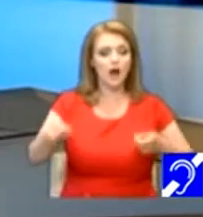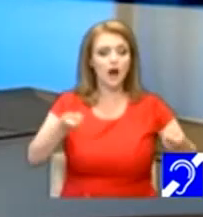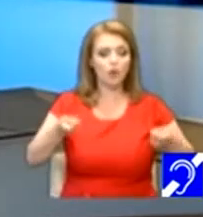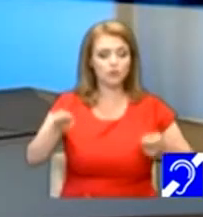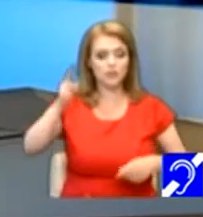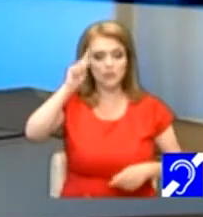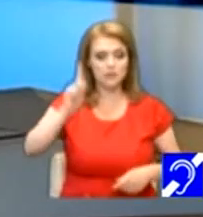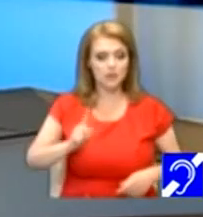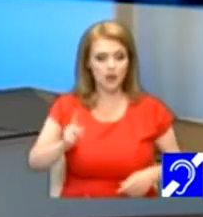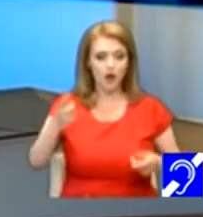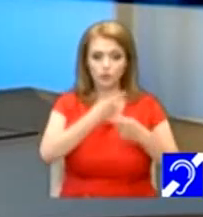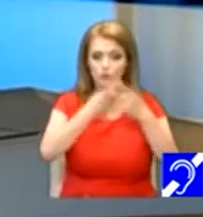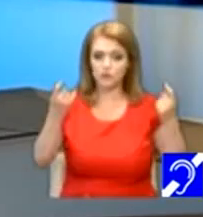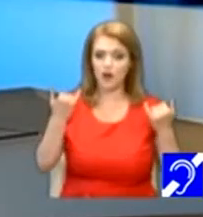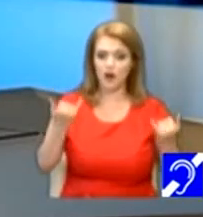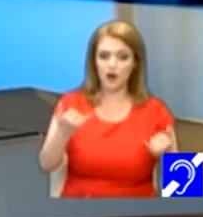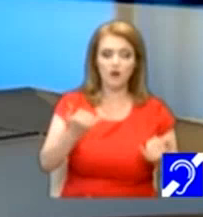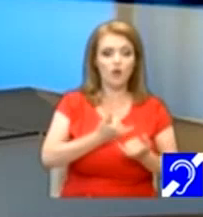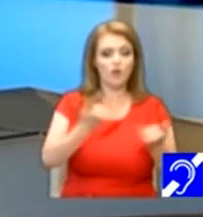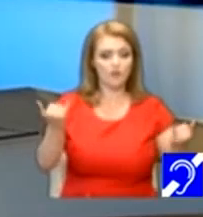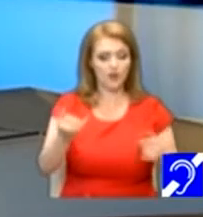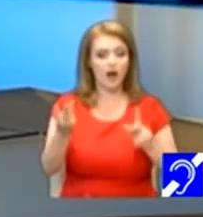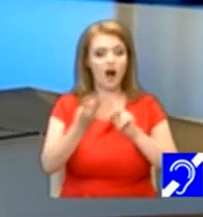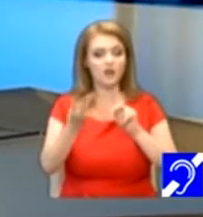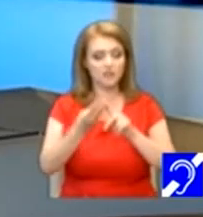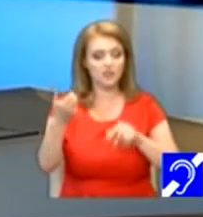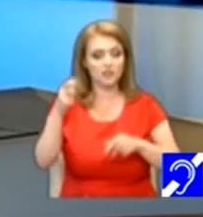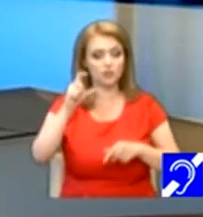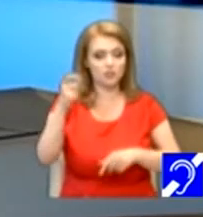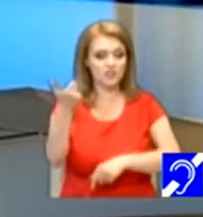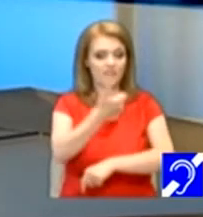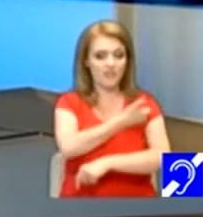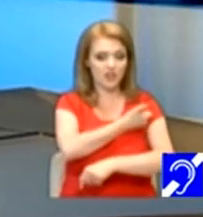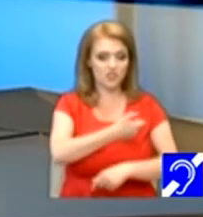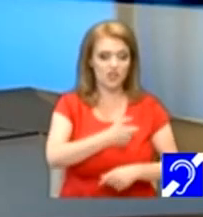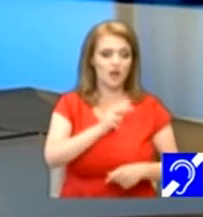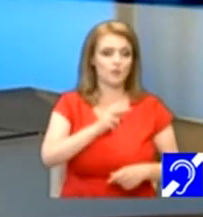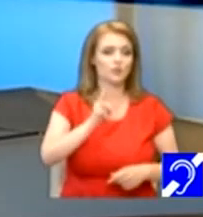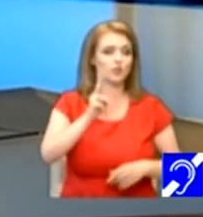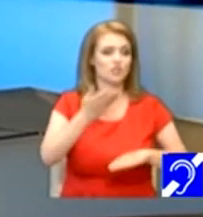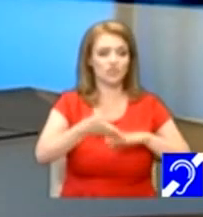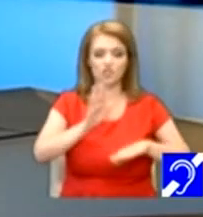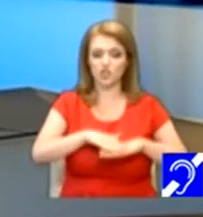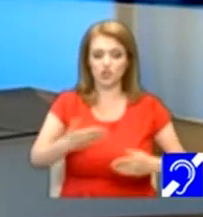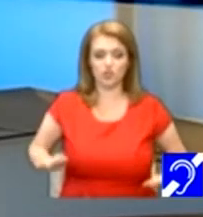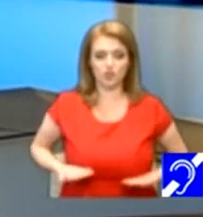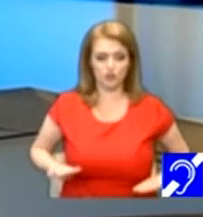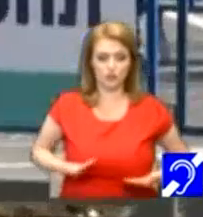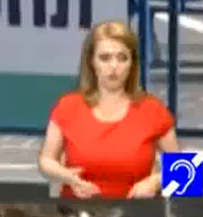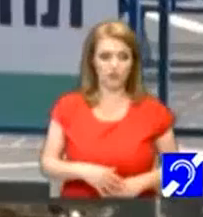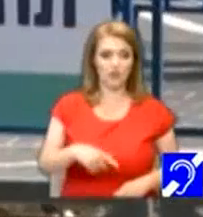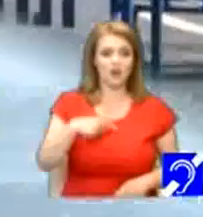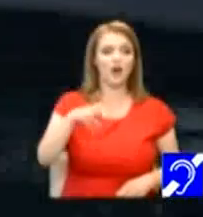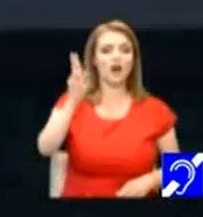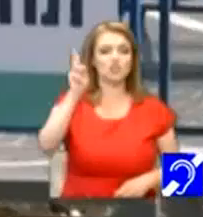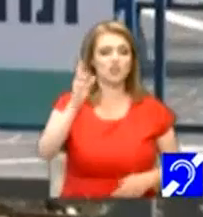Autoritățile din Israel au anunțat astăzi că vor oferi o a treia doză de vaccin Pfizer pentru categoriile vulnerabile de cetățeni. Este vorba